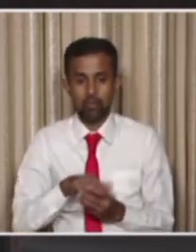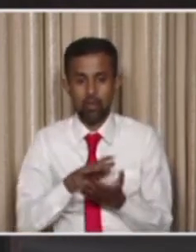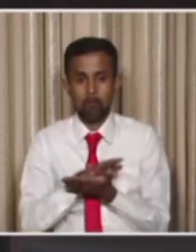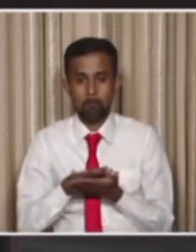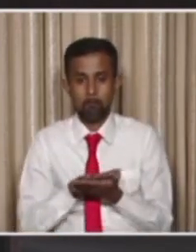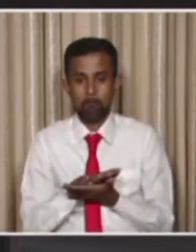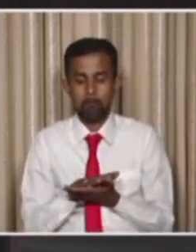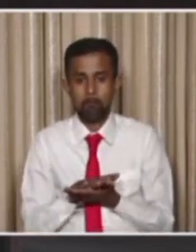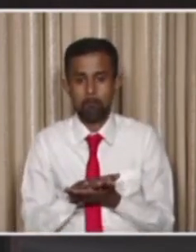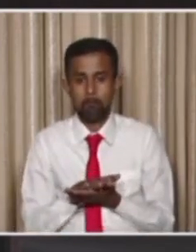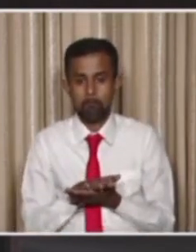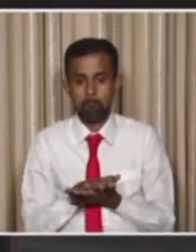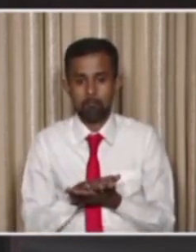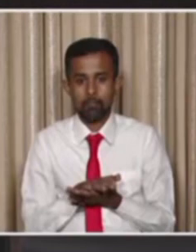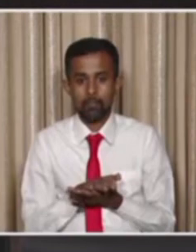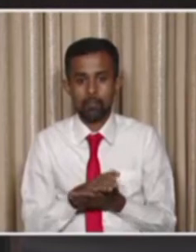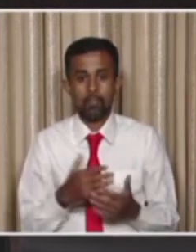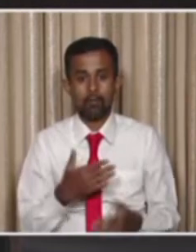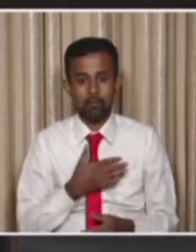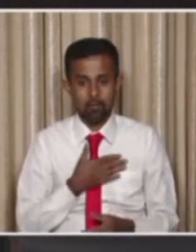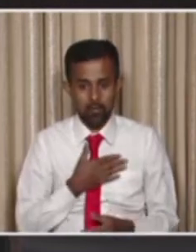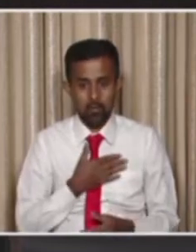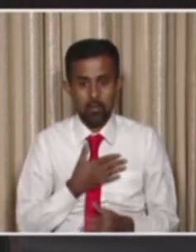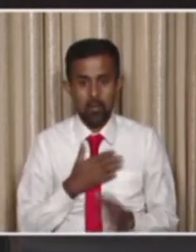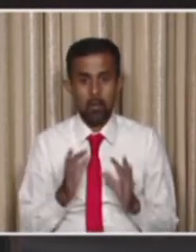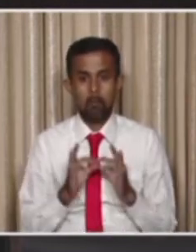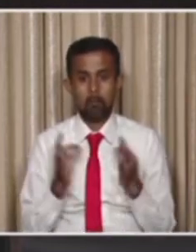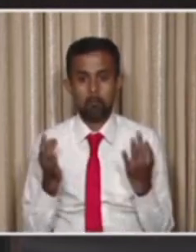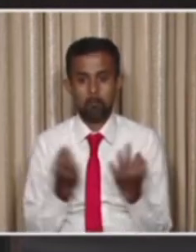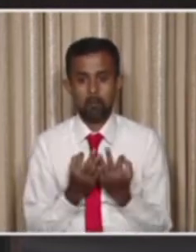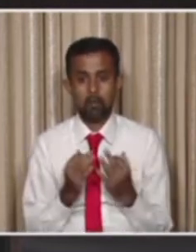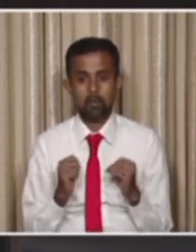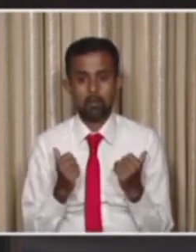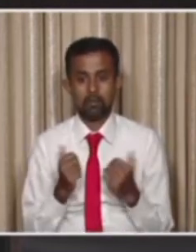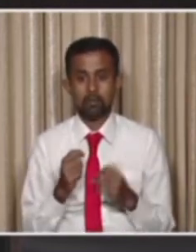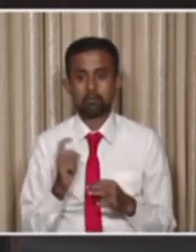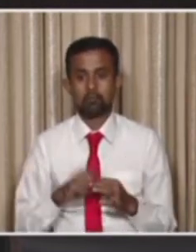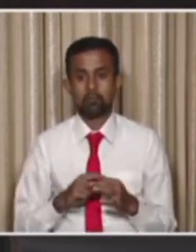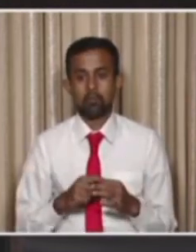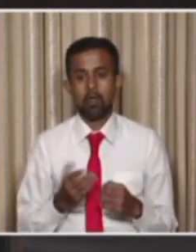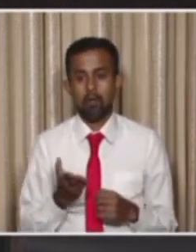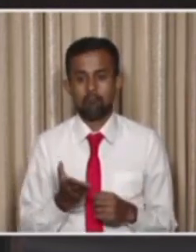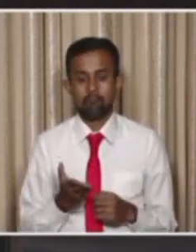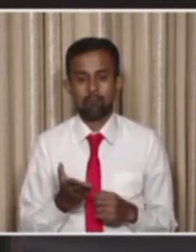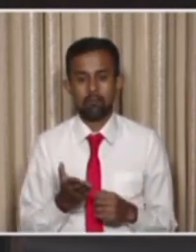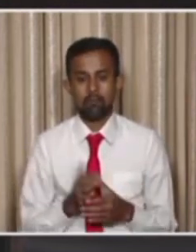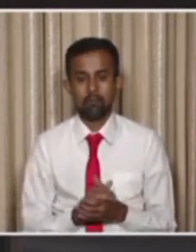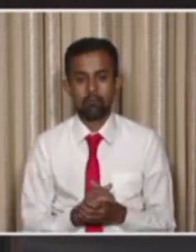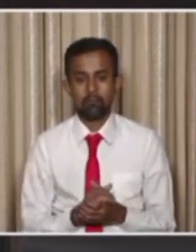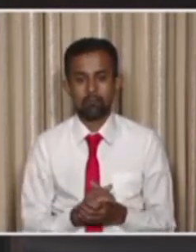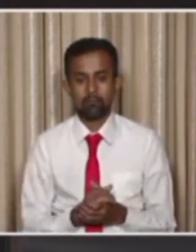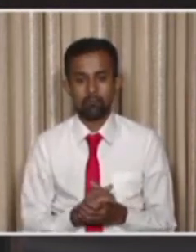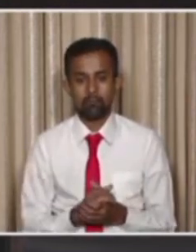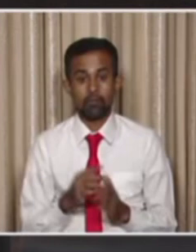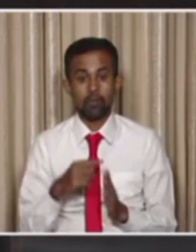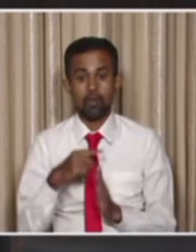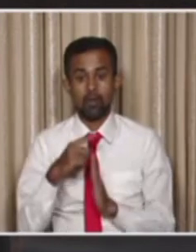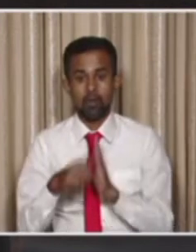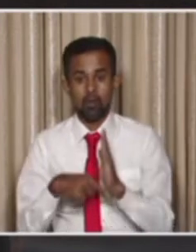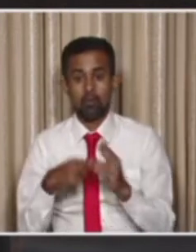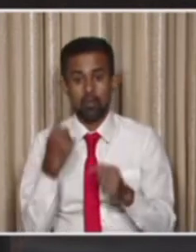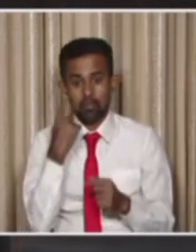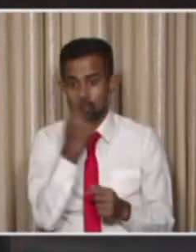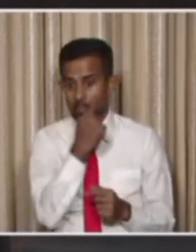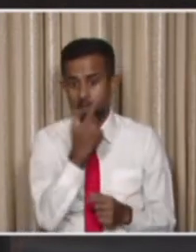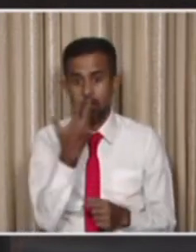ලෙස මගේ පවුලේ ජීවිතයේ අවදානමක් තියෙනවා. මේක රටක් දැකලා තියෙනවා. ඉතින්